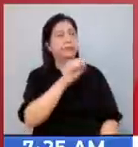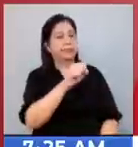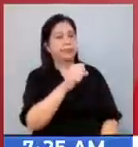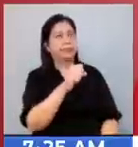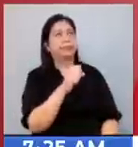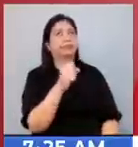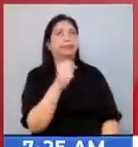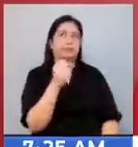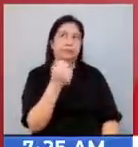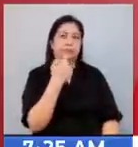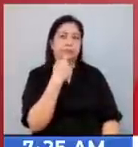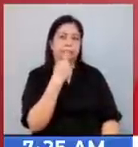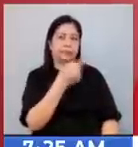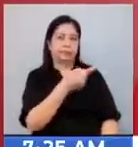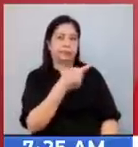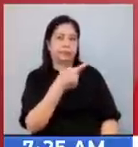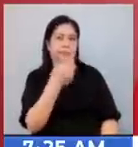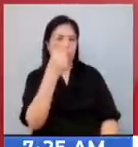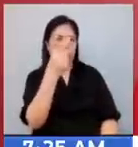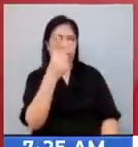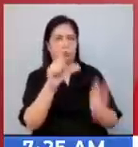po ng dalawang abogado ulit,